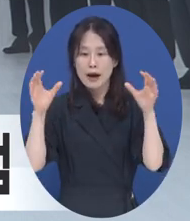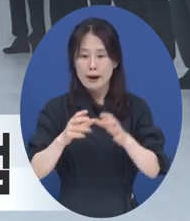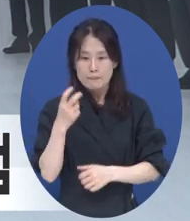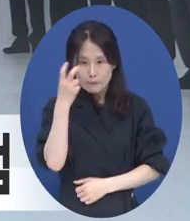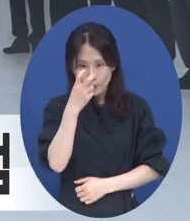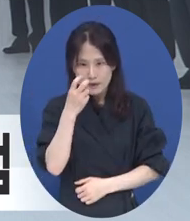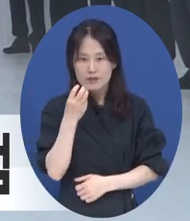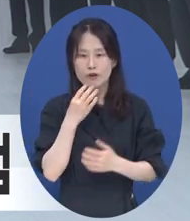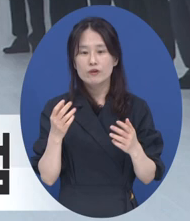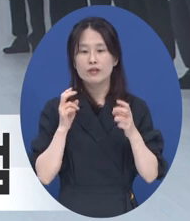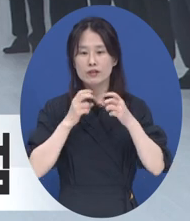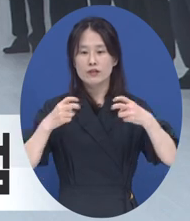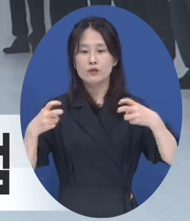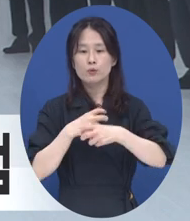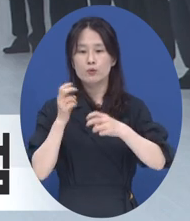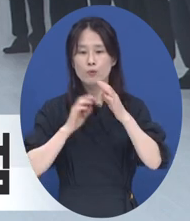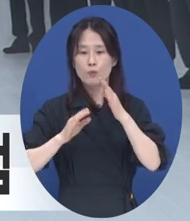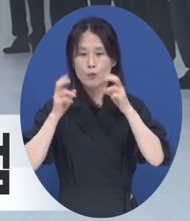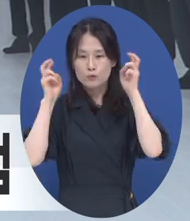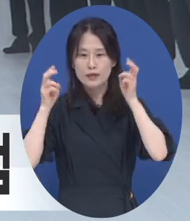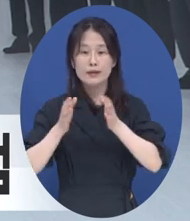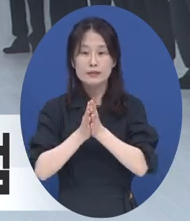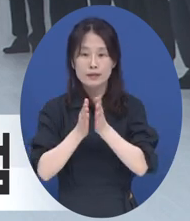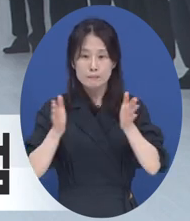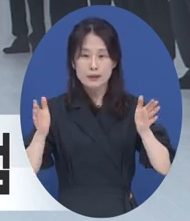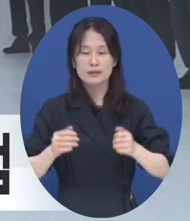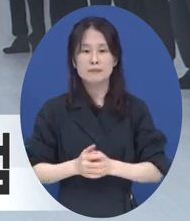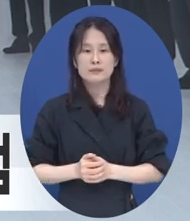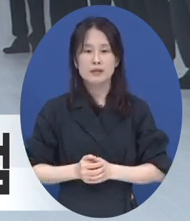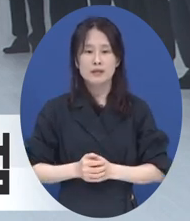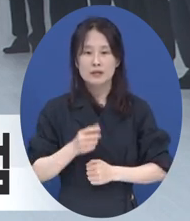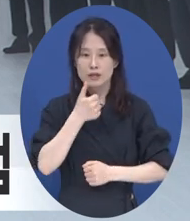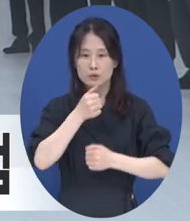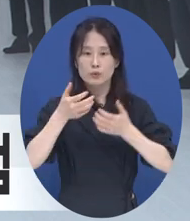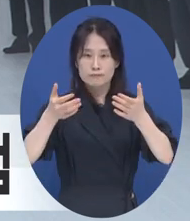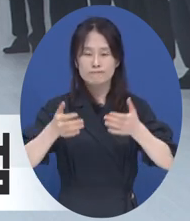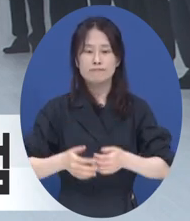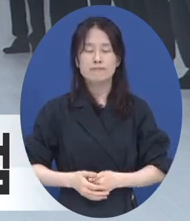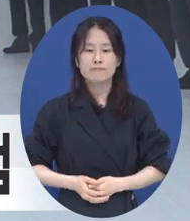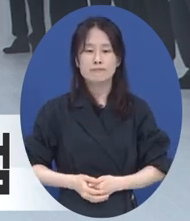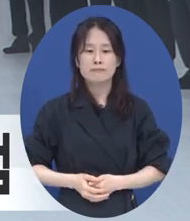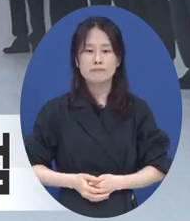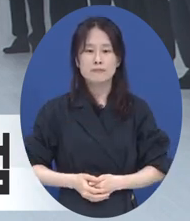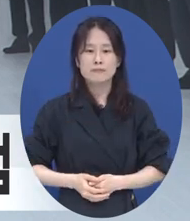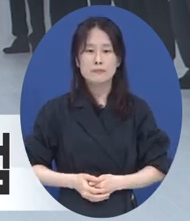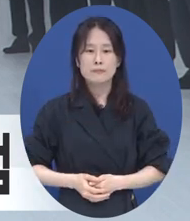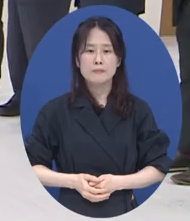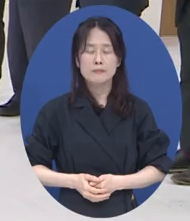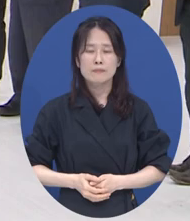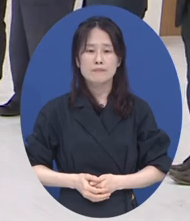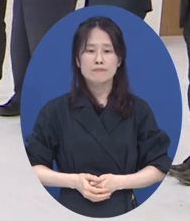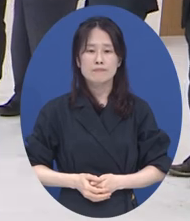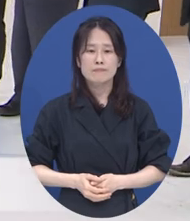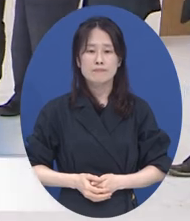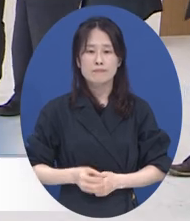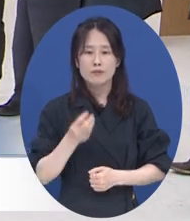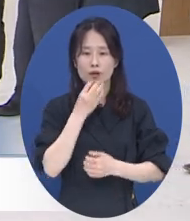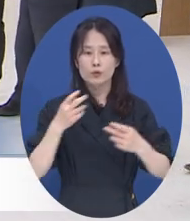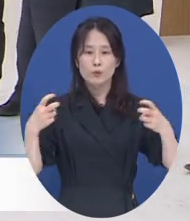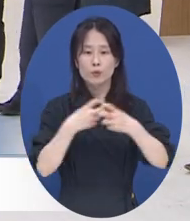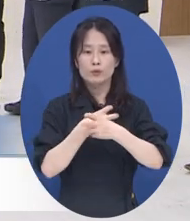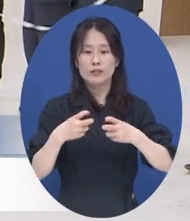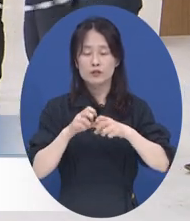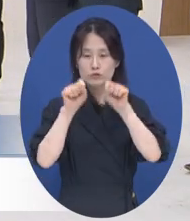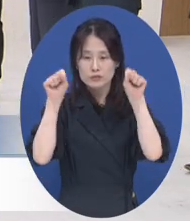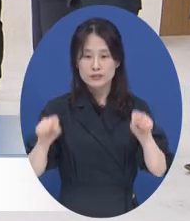통합 관리할 경기교통공사가 공식 출범했습니다. 경기지TV 김태희 기자의 보도입니다. 경기도의